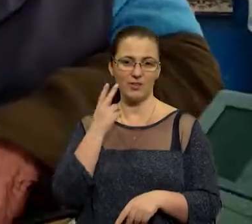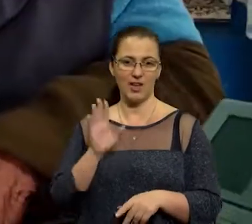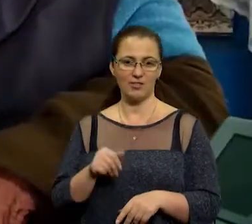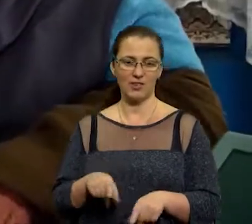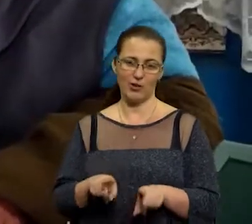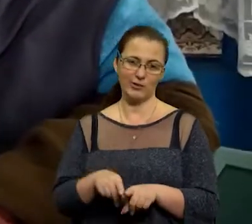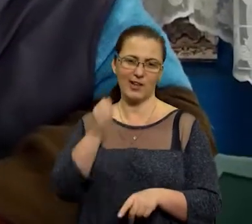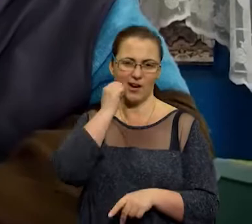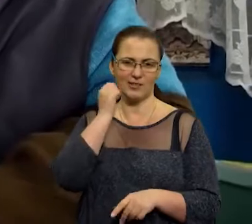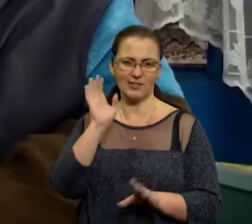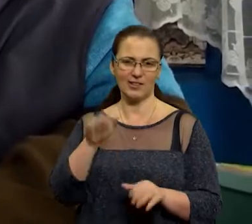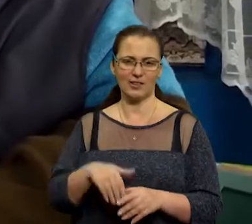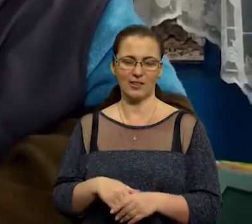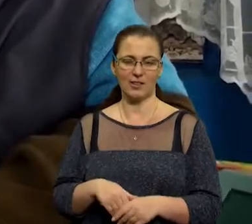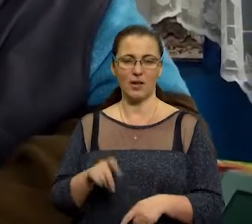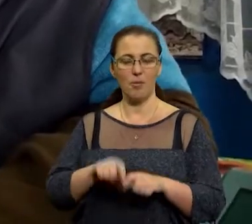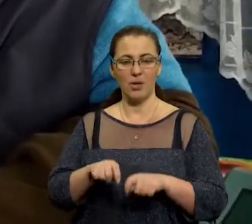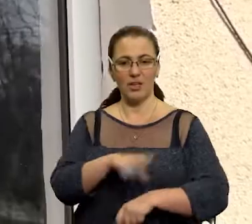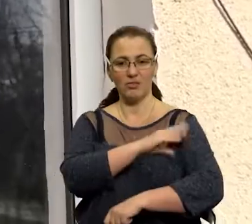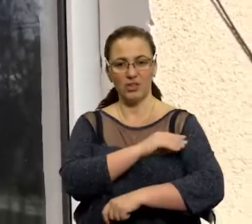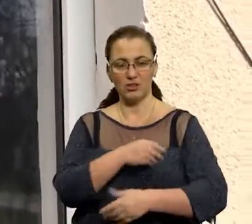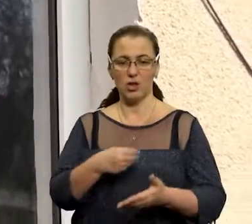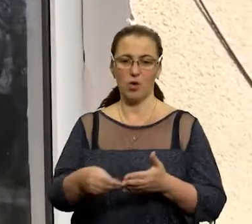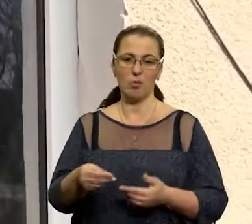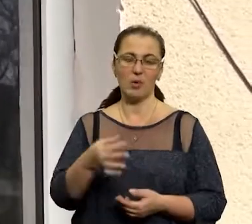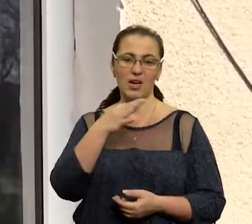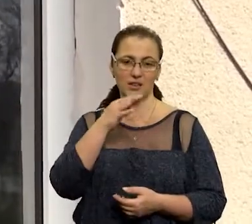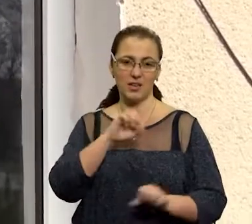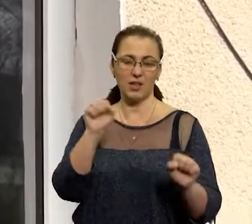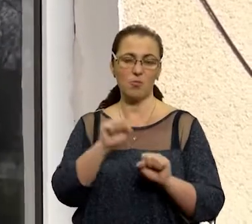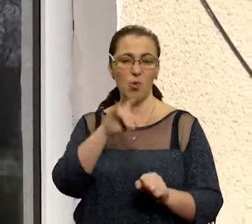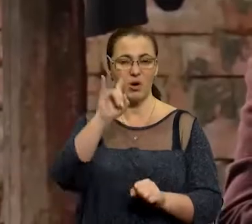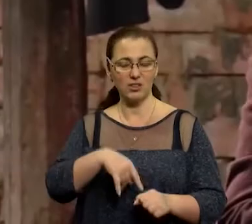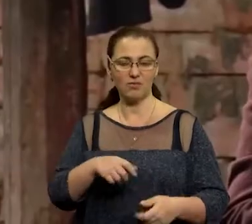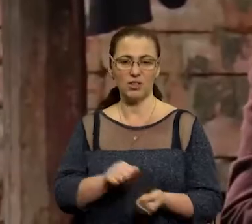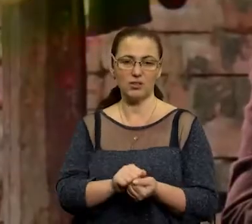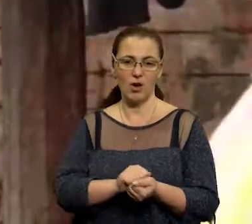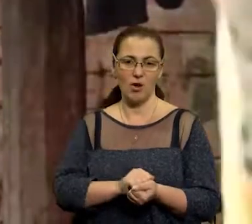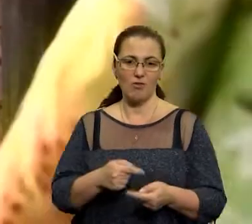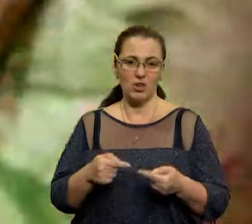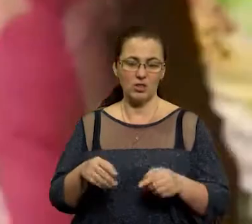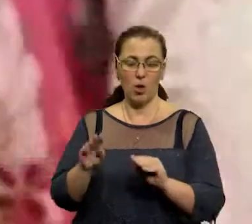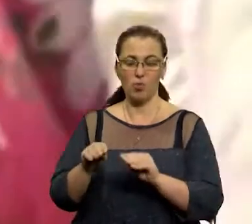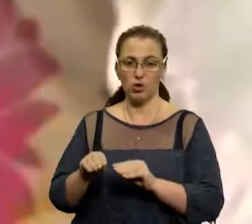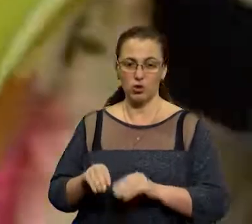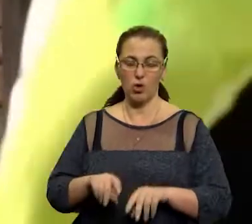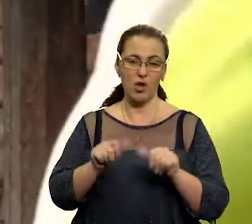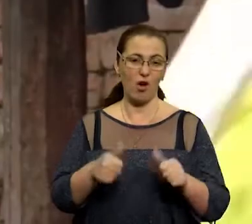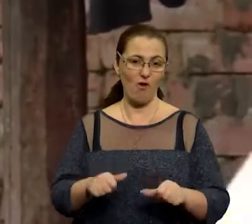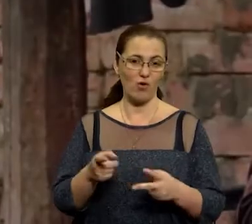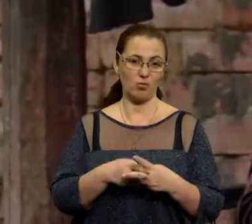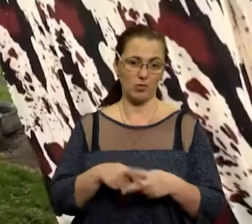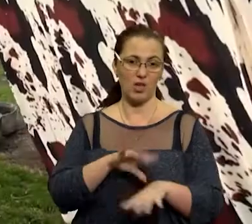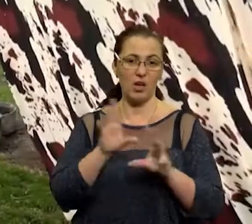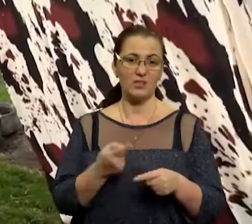старе. Поміряти тиск, купити ліків, приготувати обід, помити вікна, випрати одяг, посадити город і навіть оформити субсидію. Все це